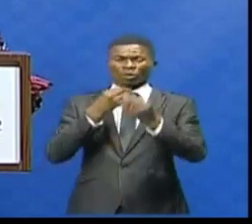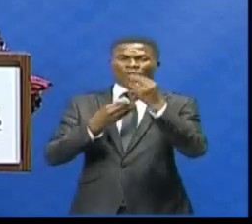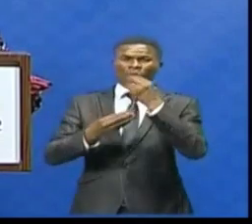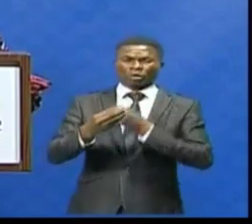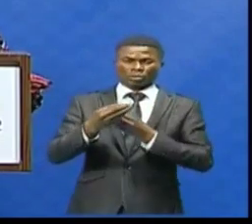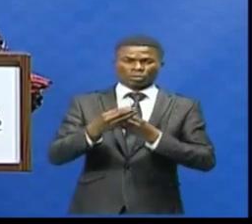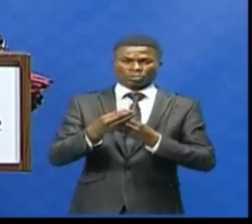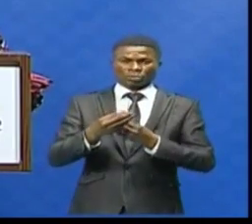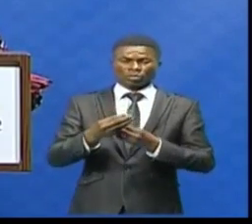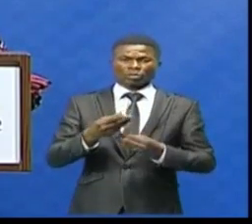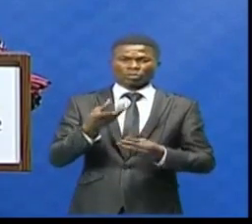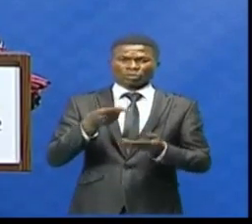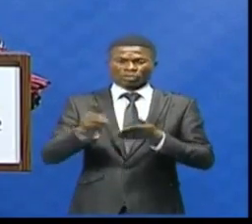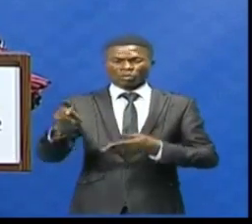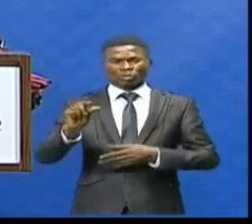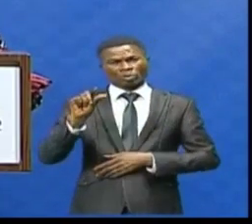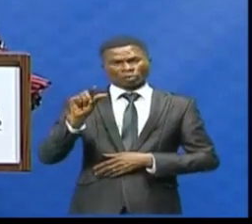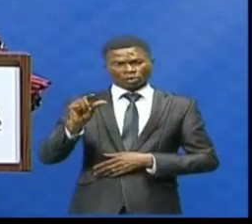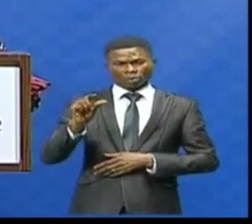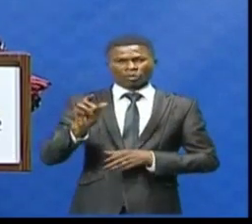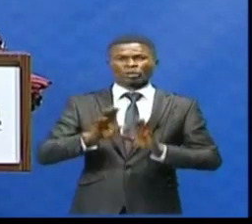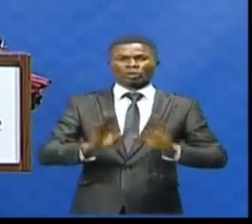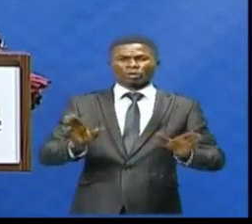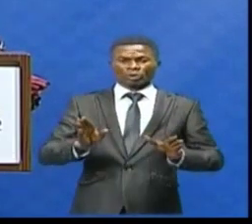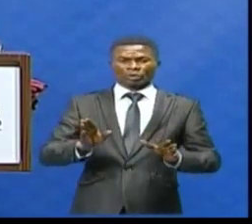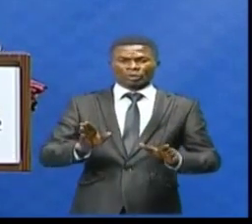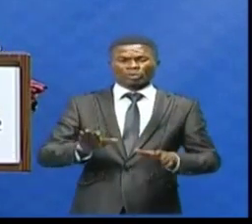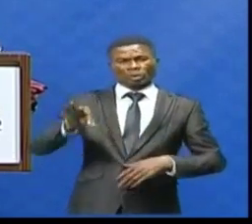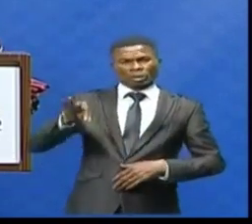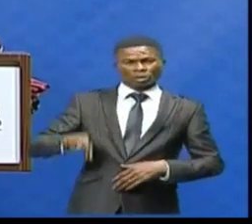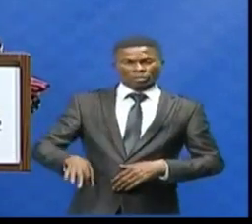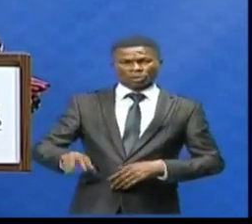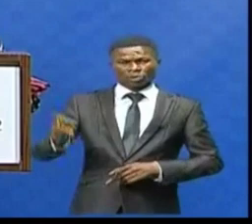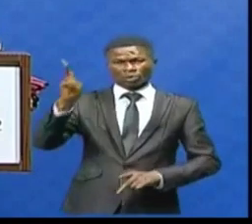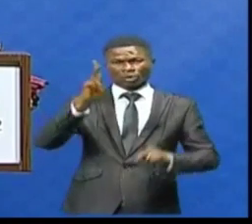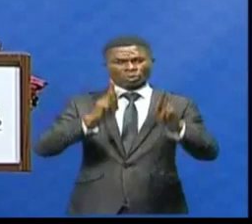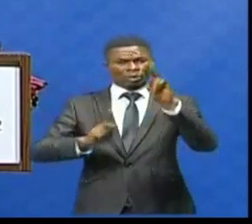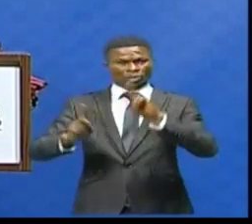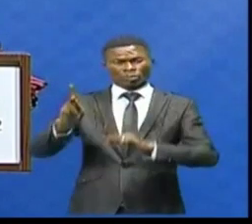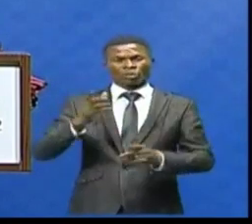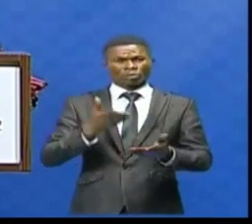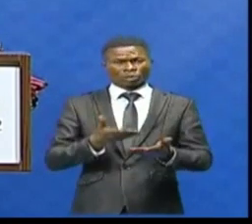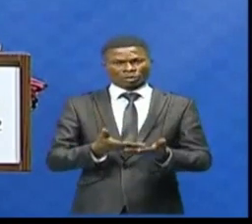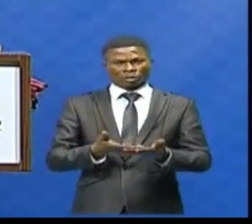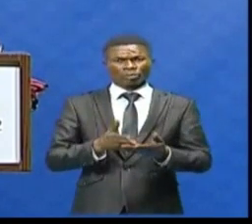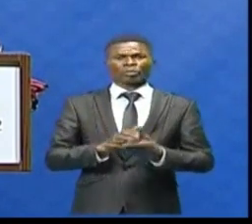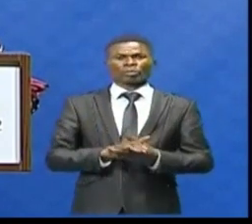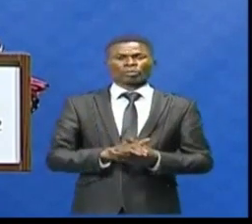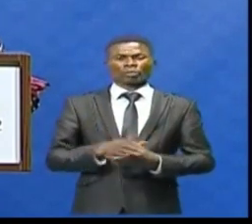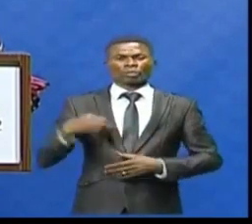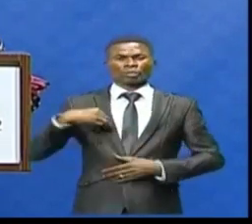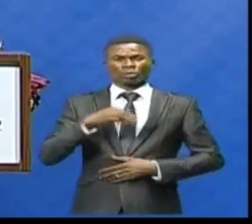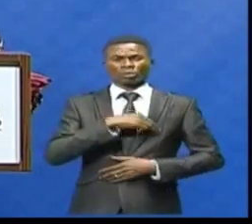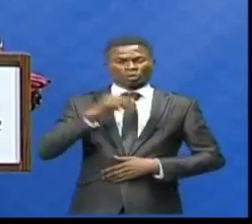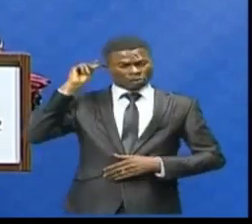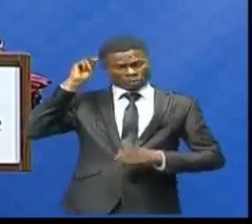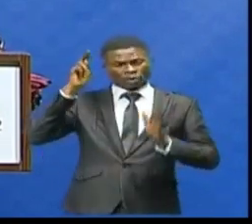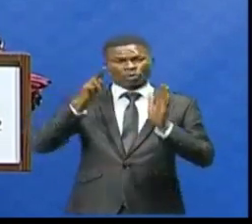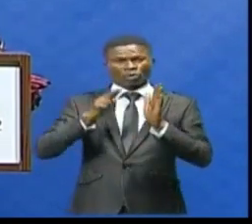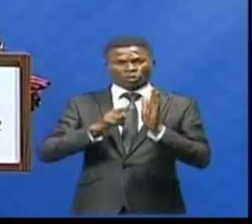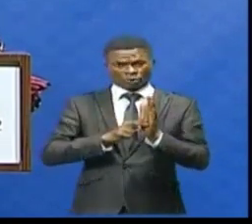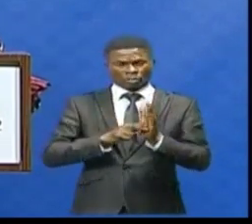à des prises accessibles et c'est pour les plus grands bien de nos populations les membres du gouvernement